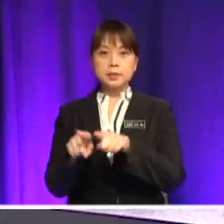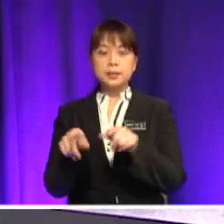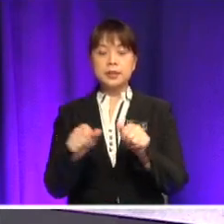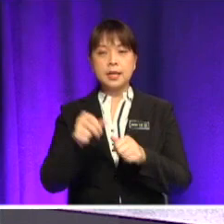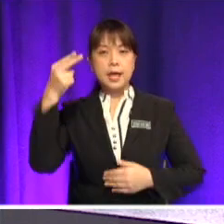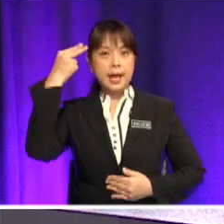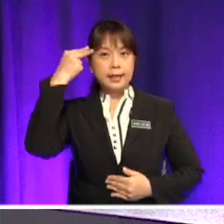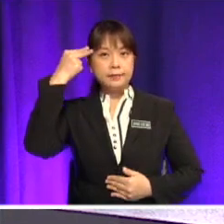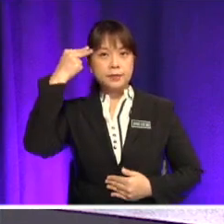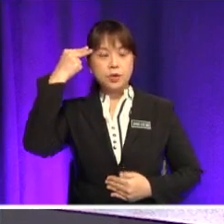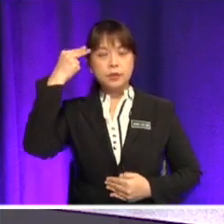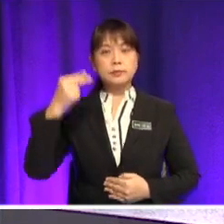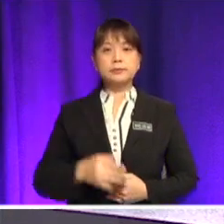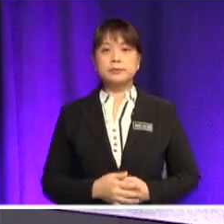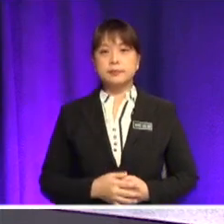kita